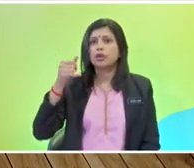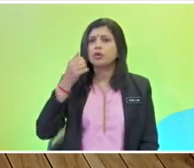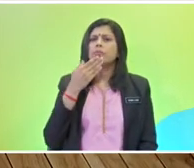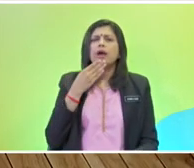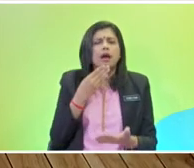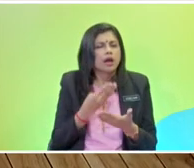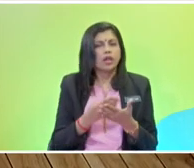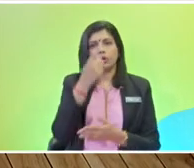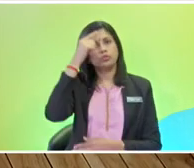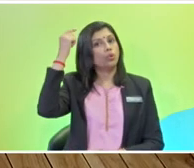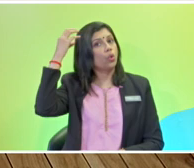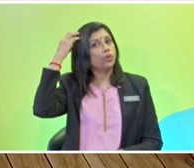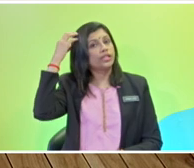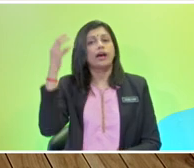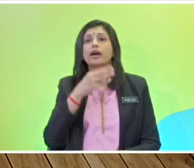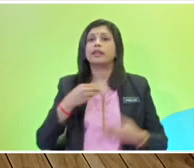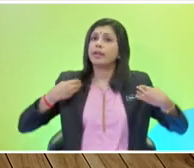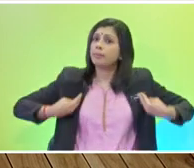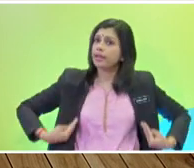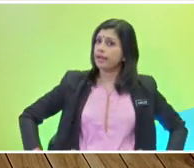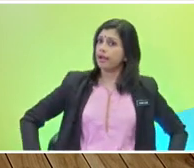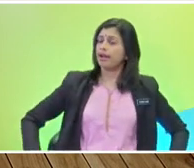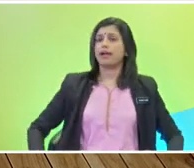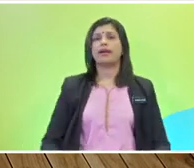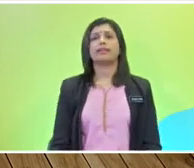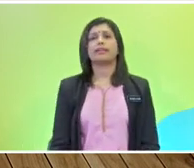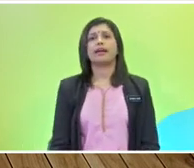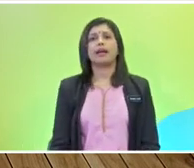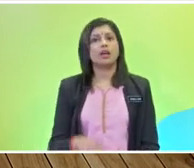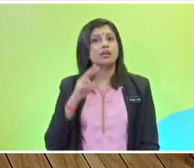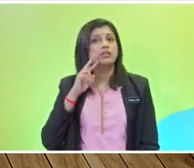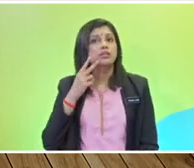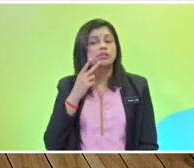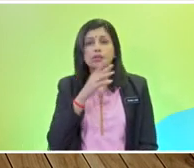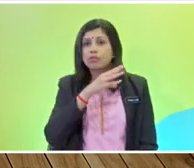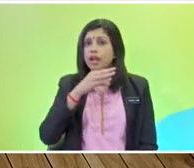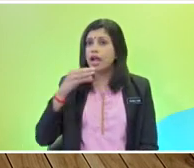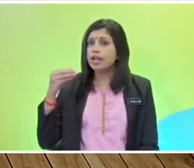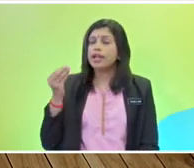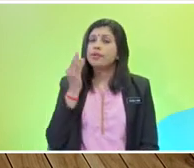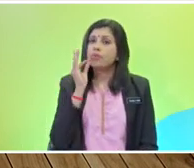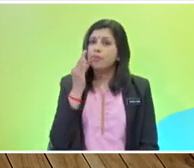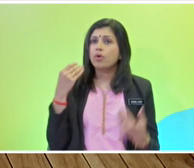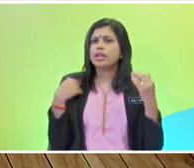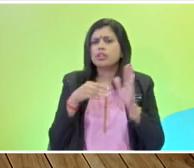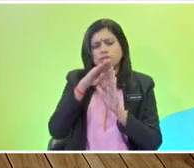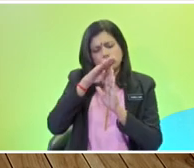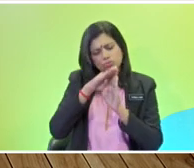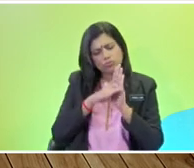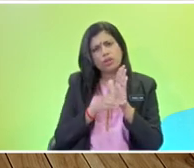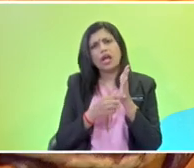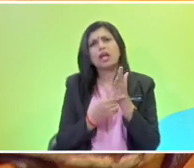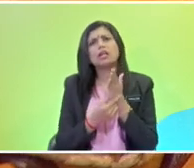Kemudian, buah-buahan dan juga sayuran ini mempunyai rendah lemak. Rendah lemak. Dan tidak